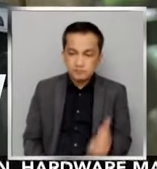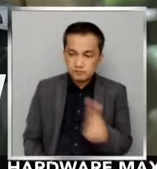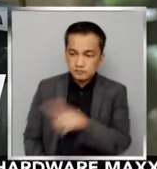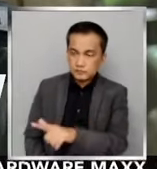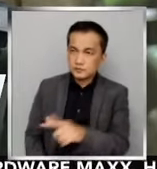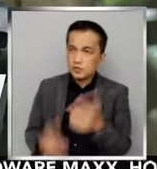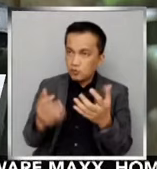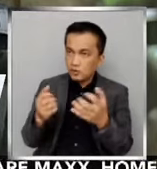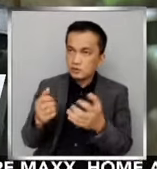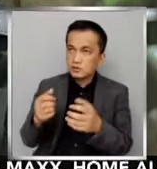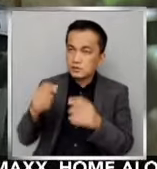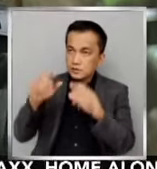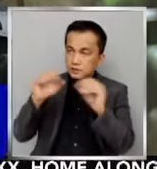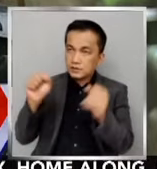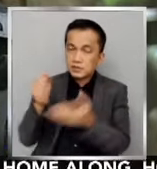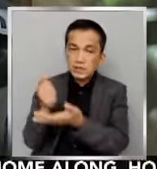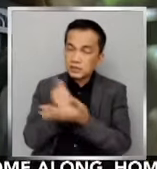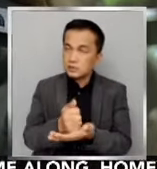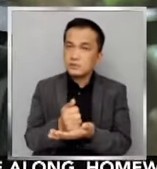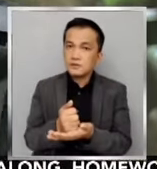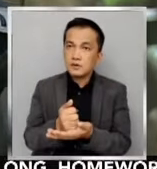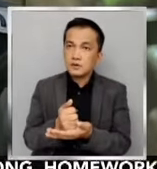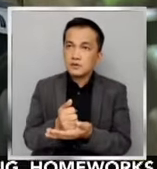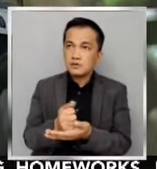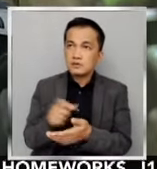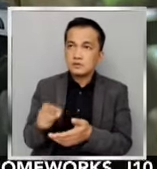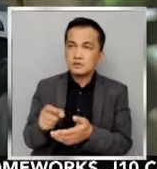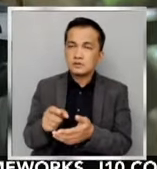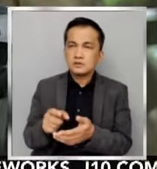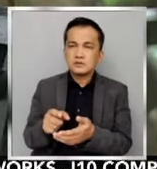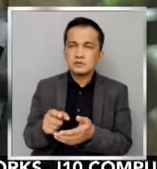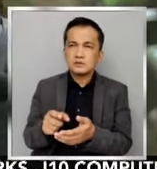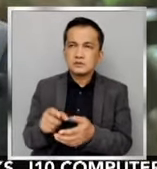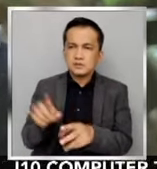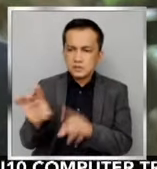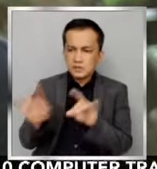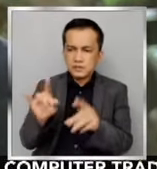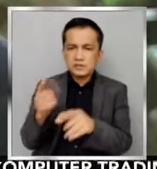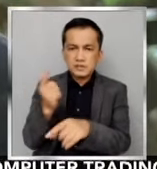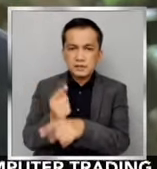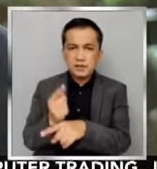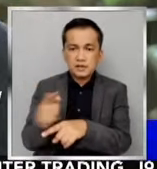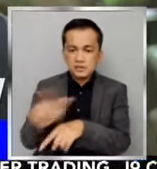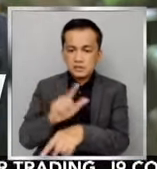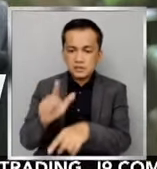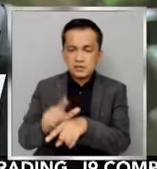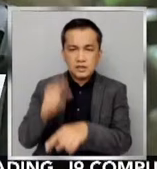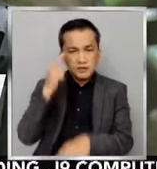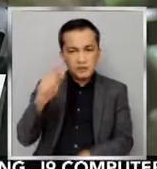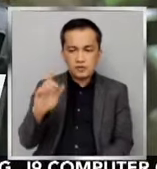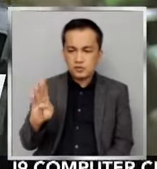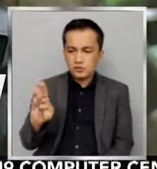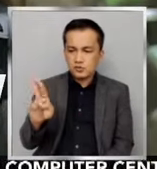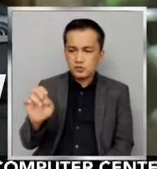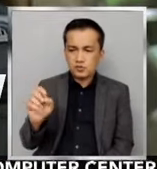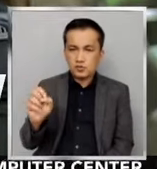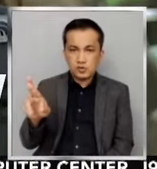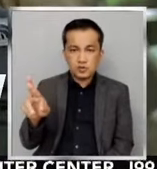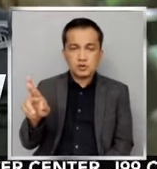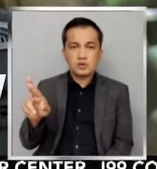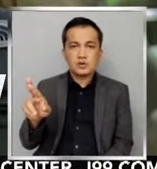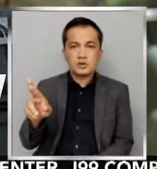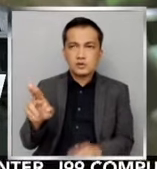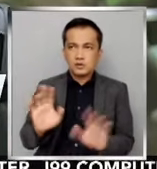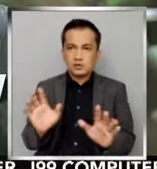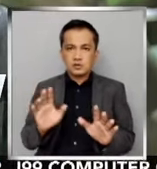help so that hindi makapili ng tamang lupain, no, para sa Bucor. At saka hindi rin na